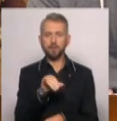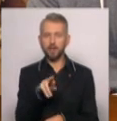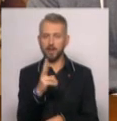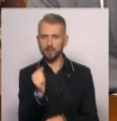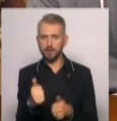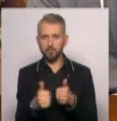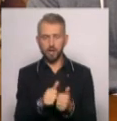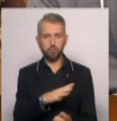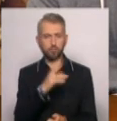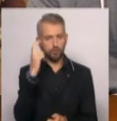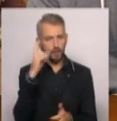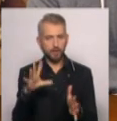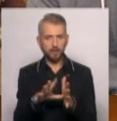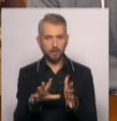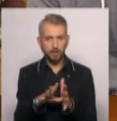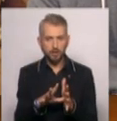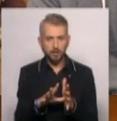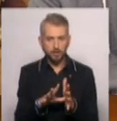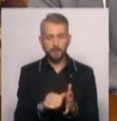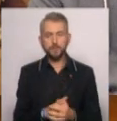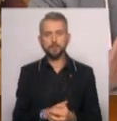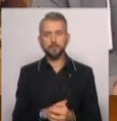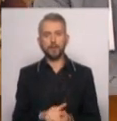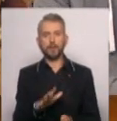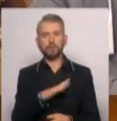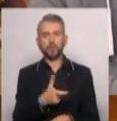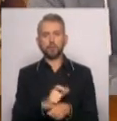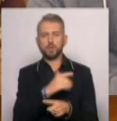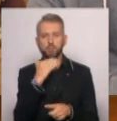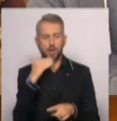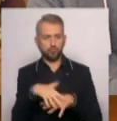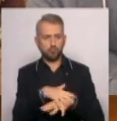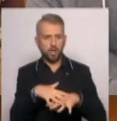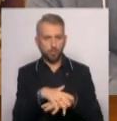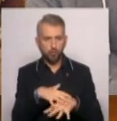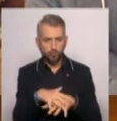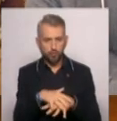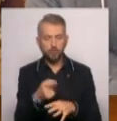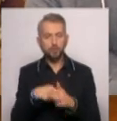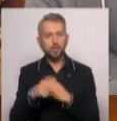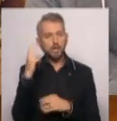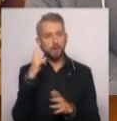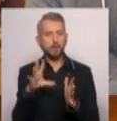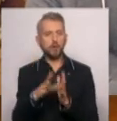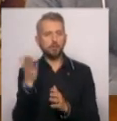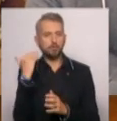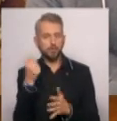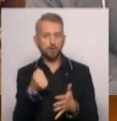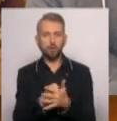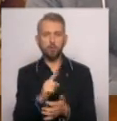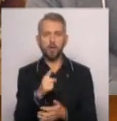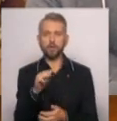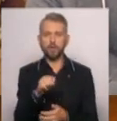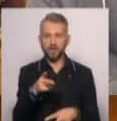Київенерго, бортовий номер 3388. Було дуже багато народу, точно тому, що Київенерго тоді до 1 травня завершила